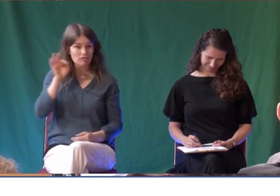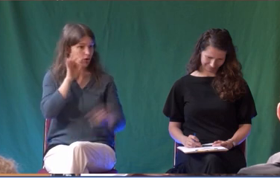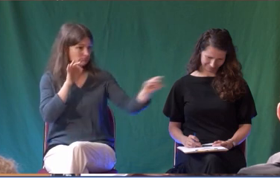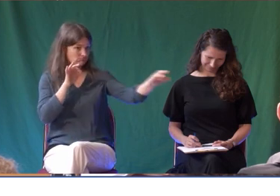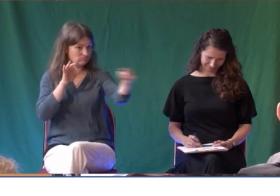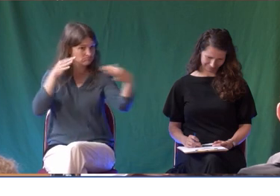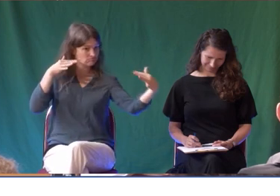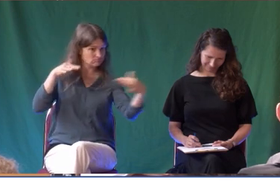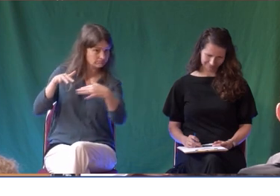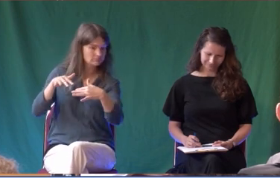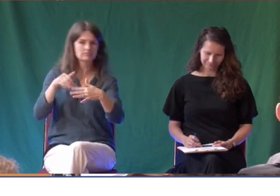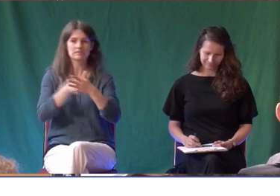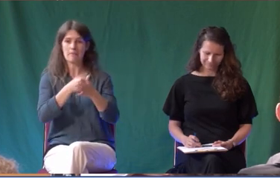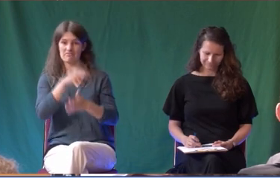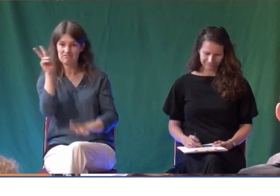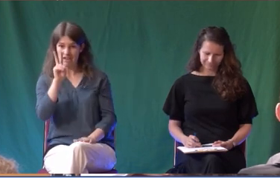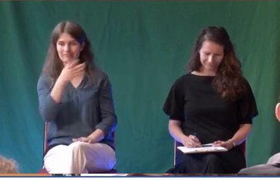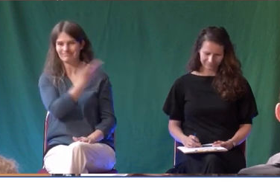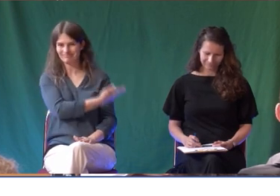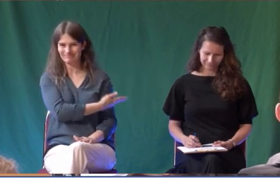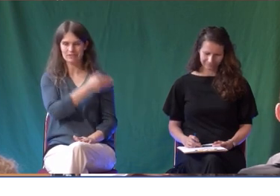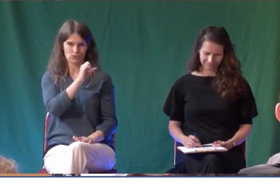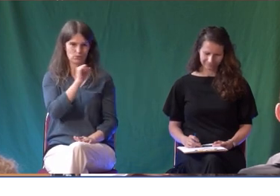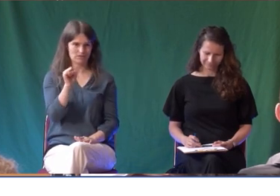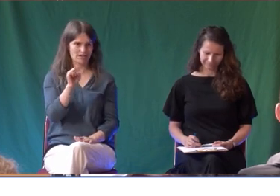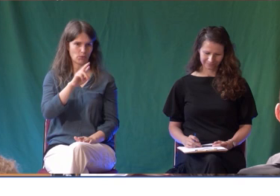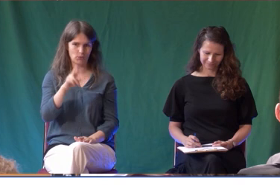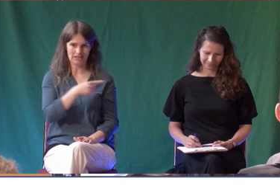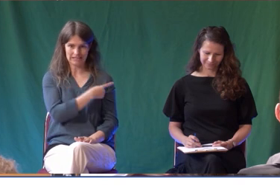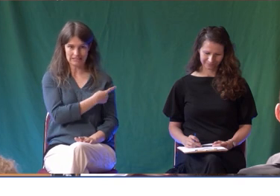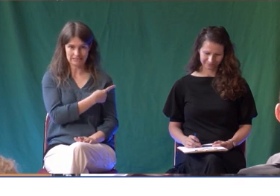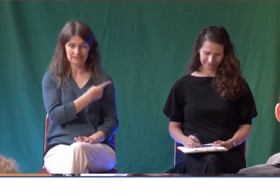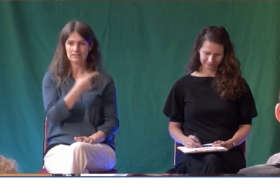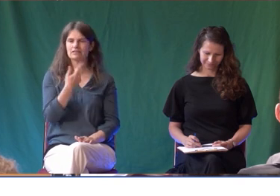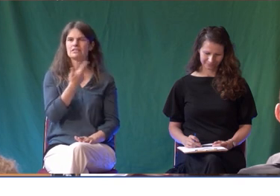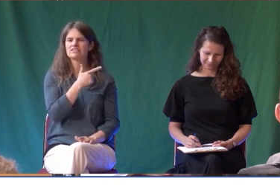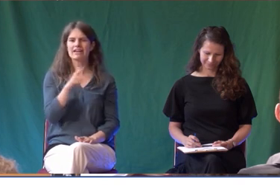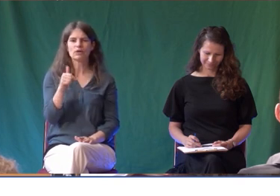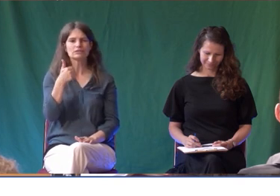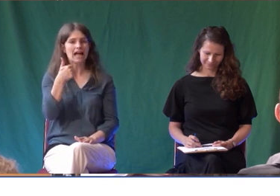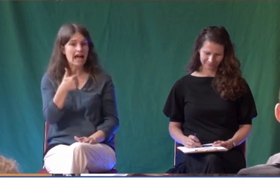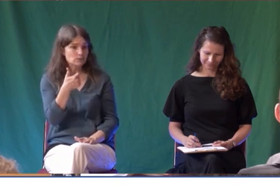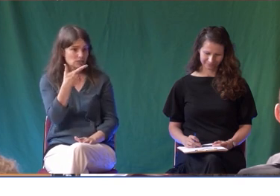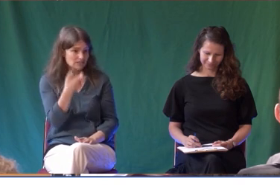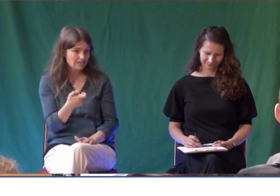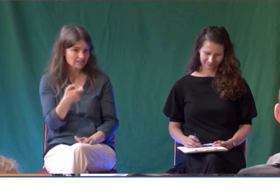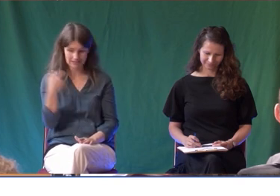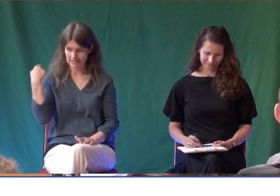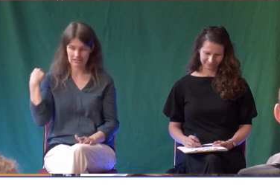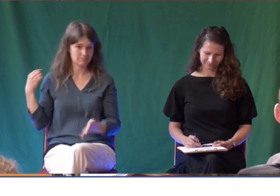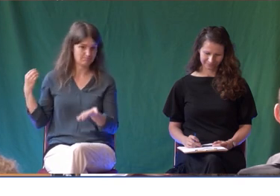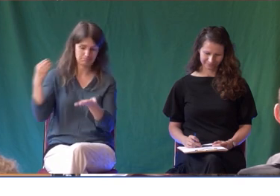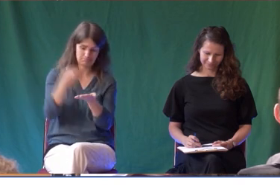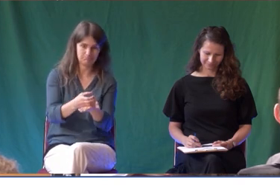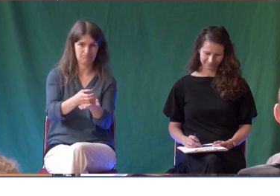Susan rüthrich ein das ist Zeit 2021 sie ist die erste